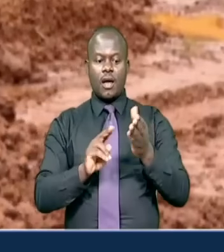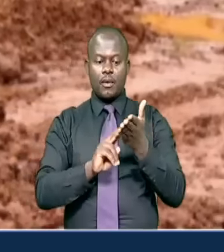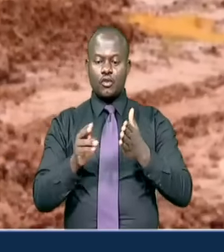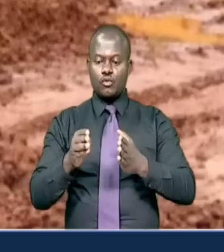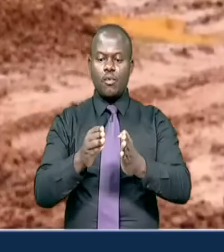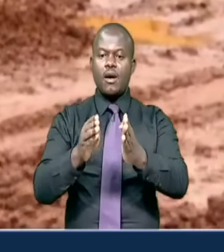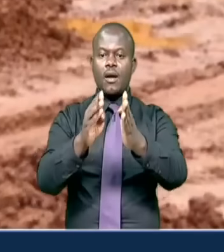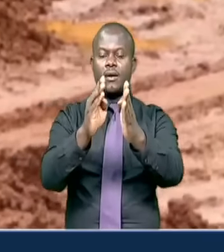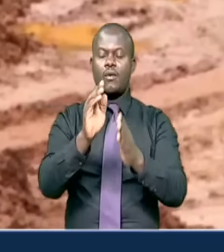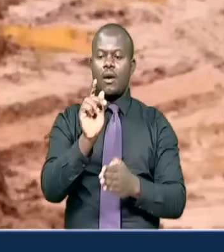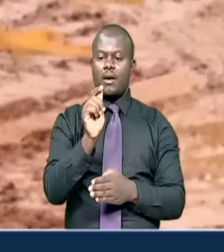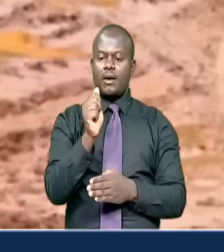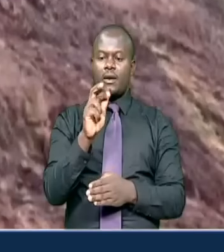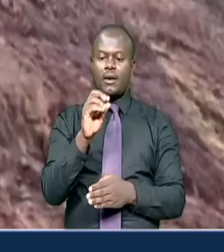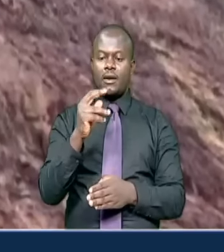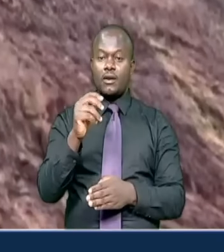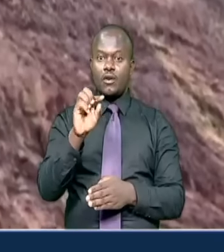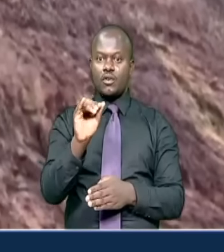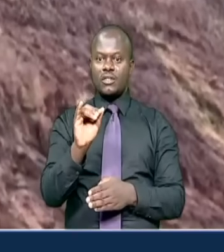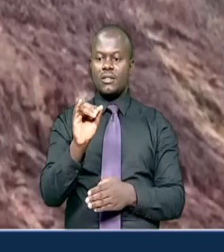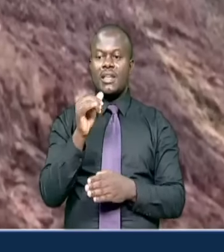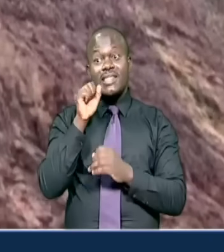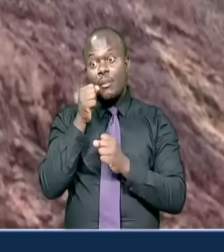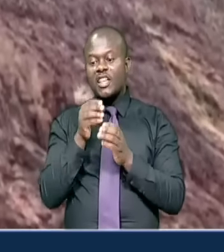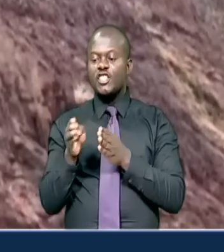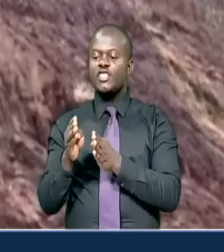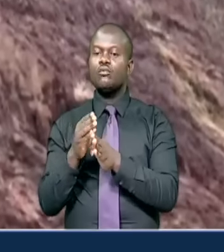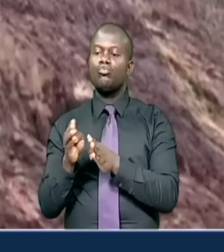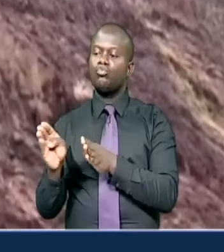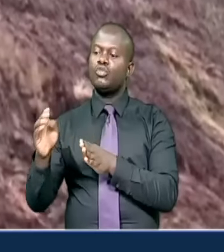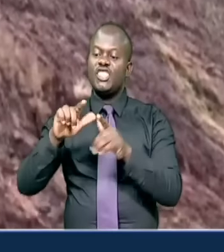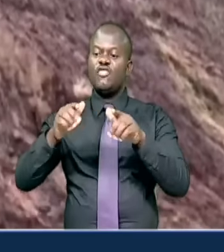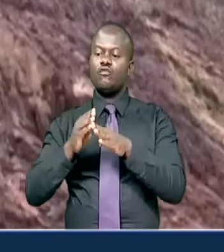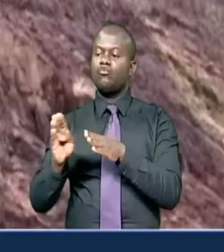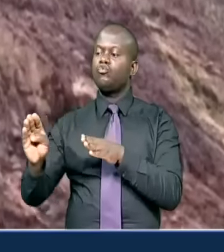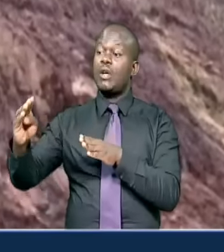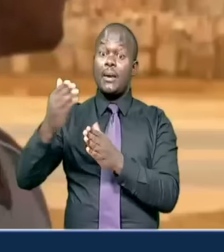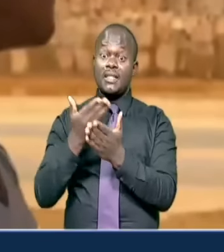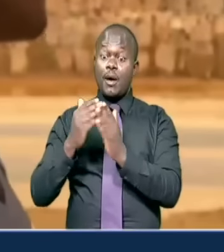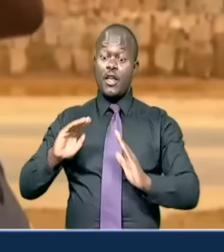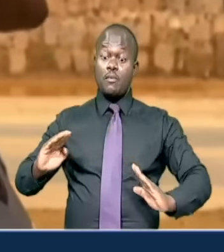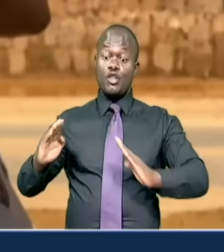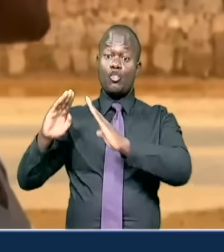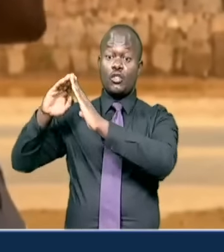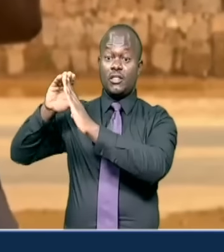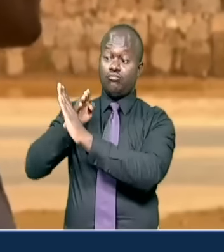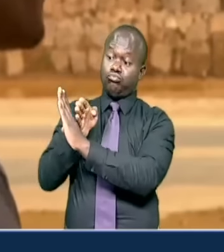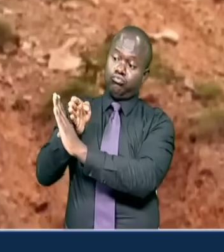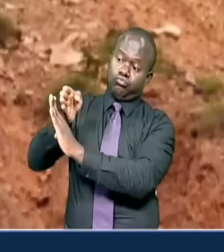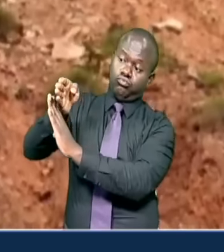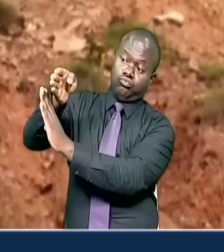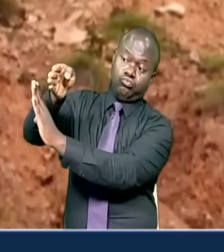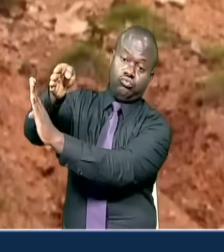Karongi Nyamasheke uzwi cyane nka Kivu Belt barasaba ko imisozi n'imikingo miremire bikikije uyu muhanda